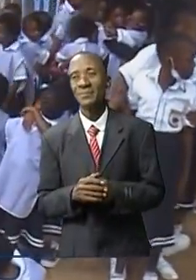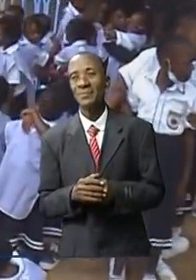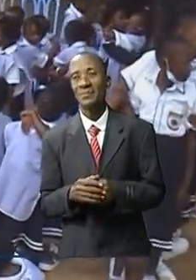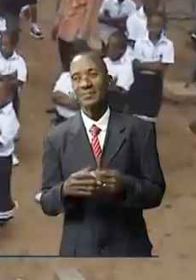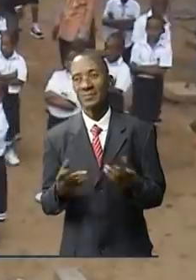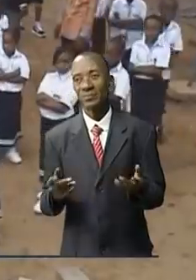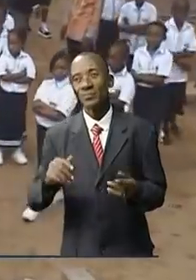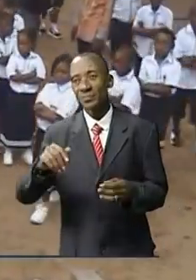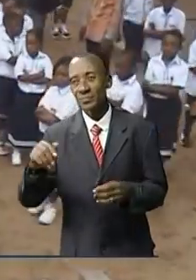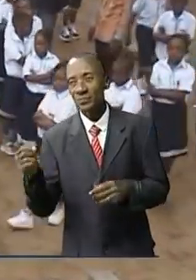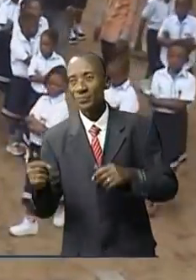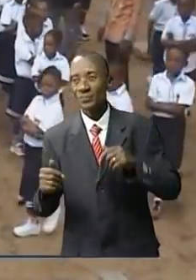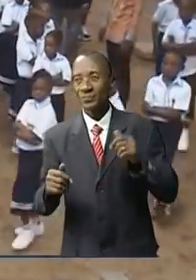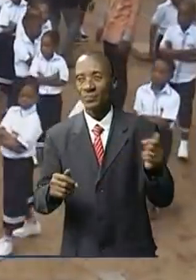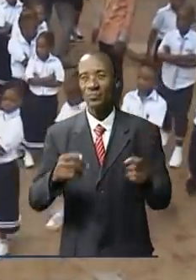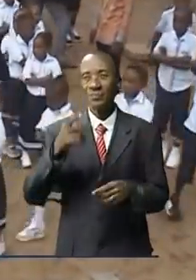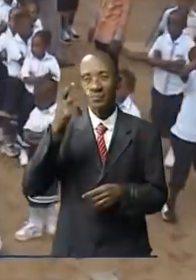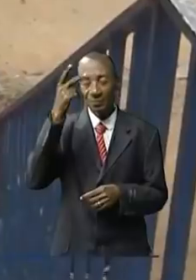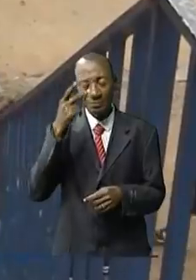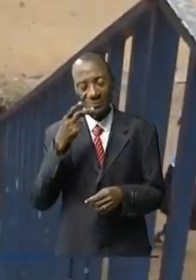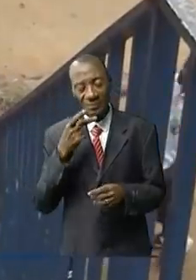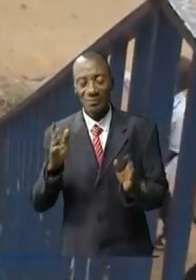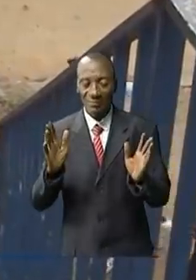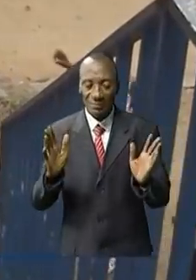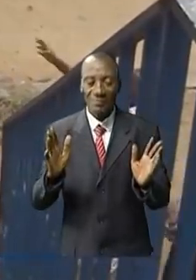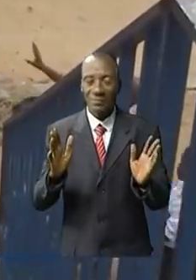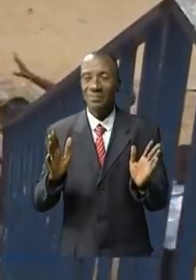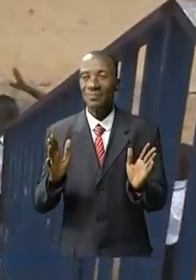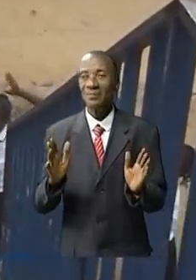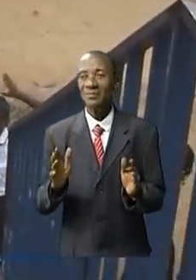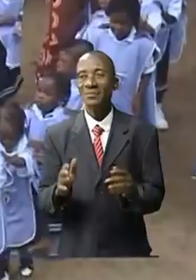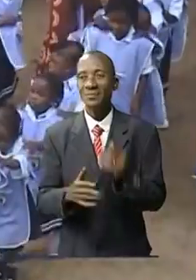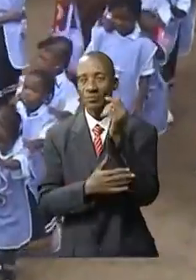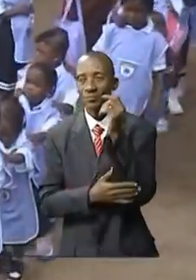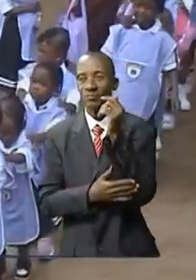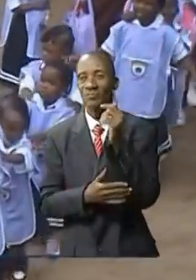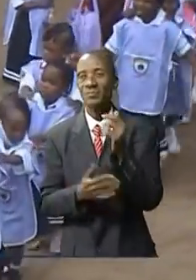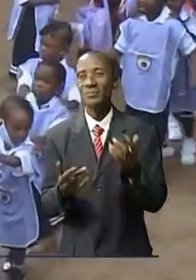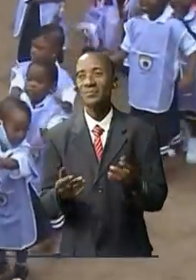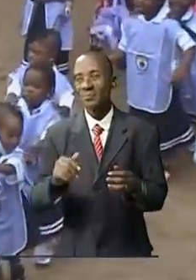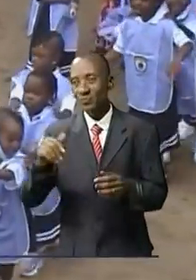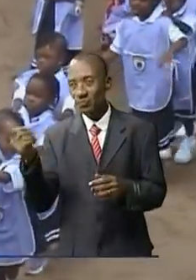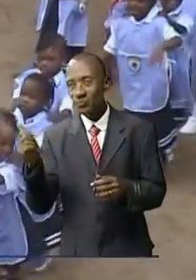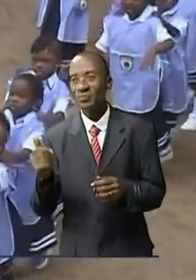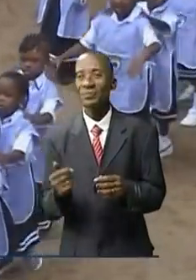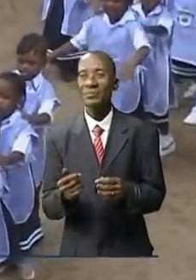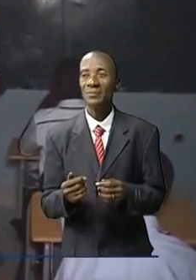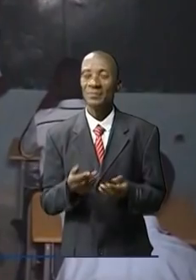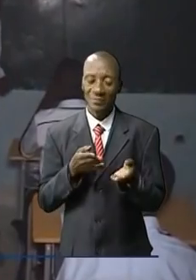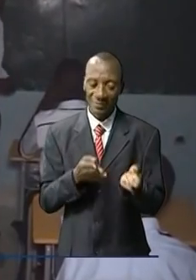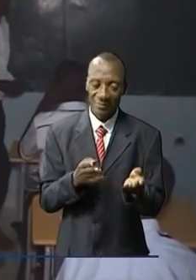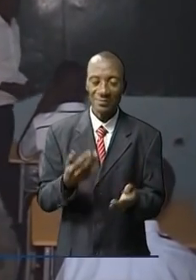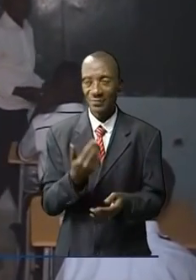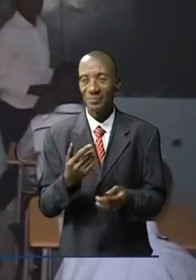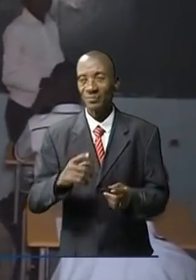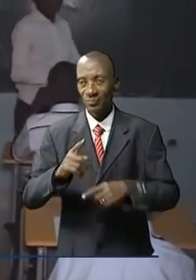reste. Fondée sur base de valeurs chrétiennes, elle présente un caractère inclusif du fait qu'elle prend en charge toutes